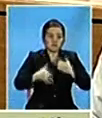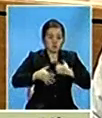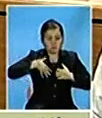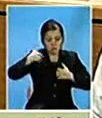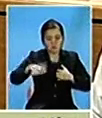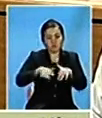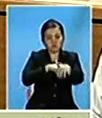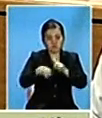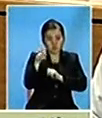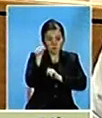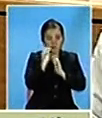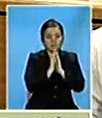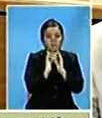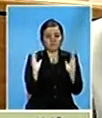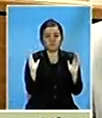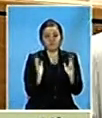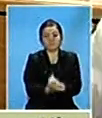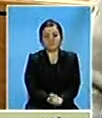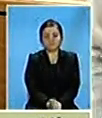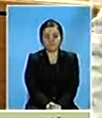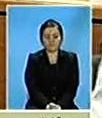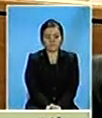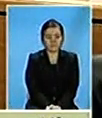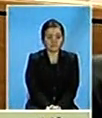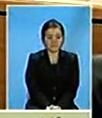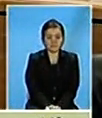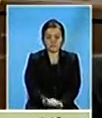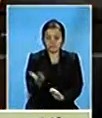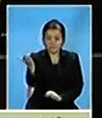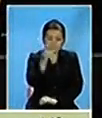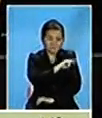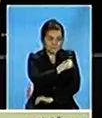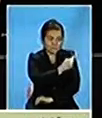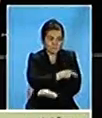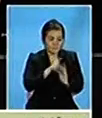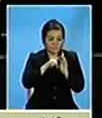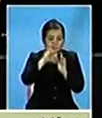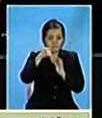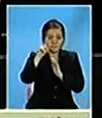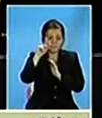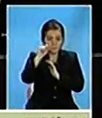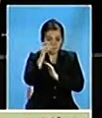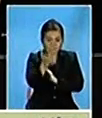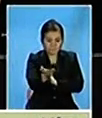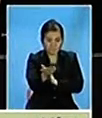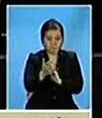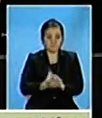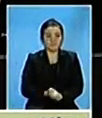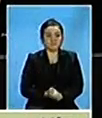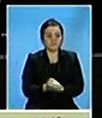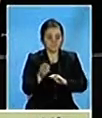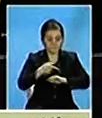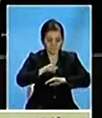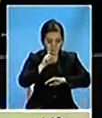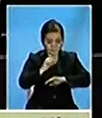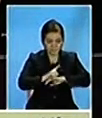นกราบขอบคุณท่านประธานนะ กับคุณหมอเจตศิริธารนนท์ครับ กราบเรียนท่านประธานวุฒิสภาที่เคารพ